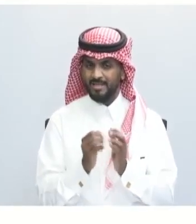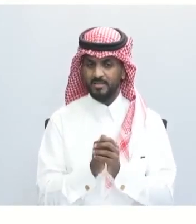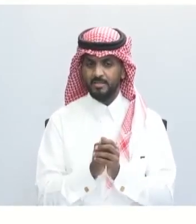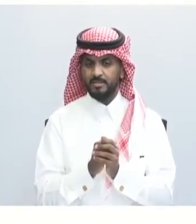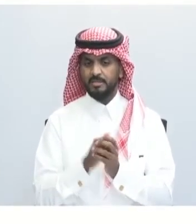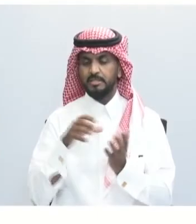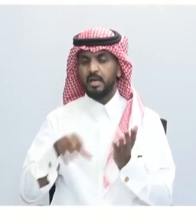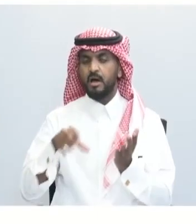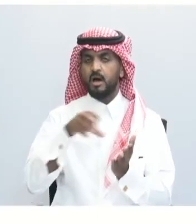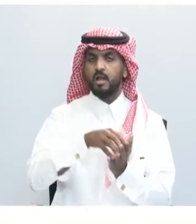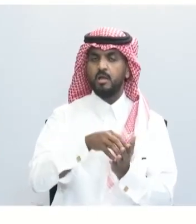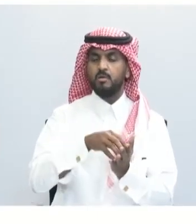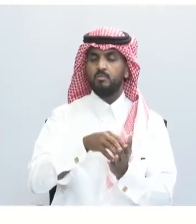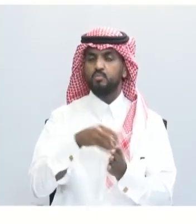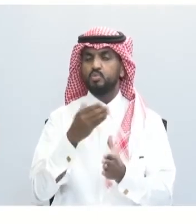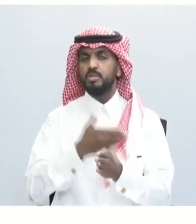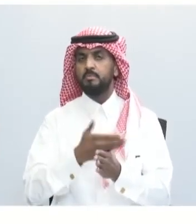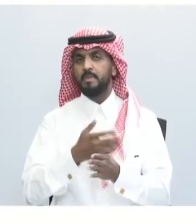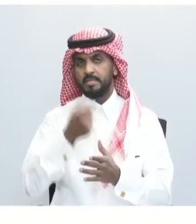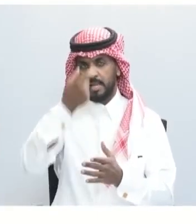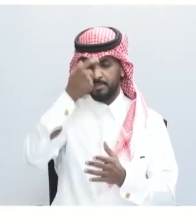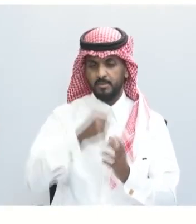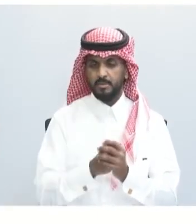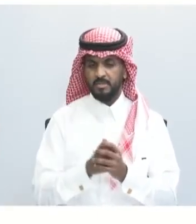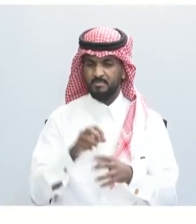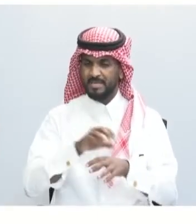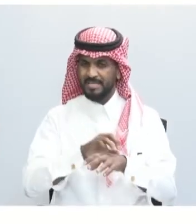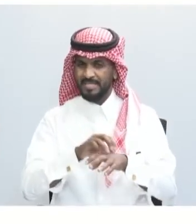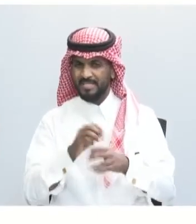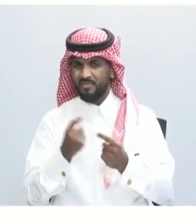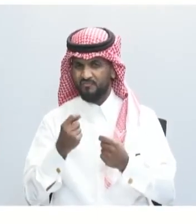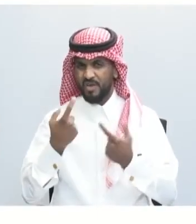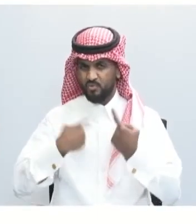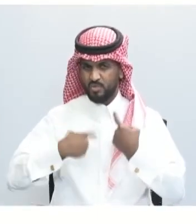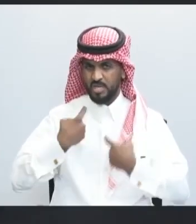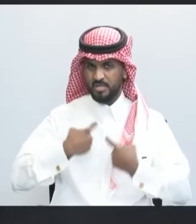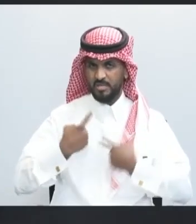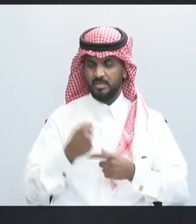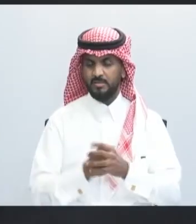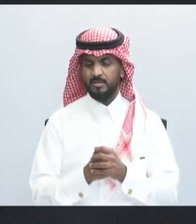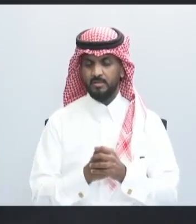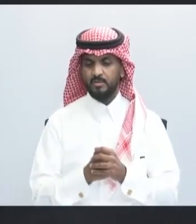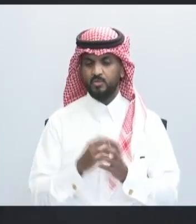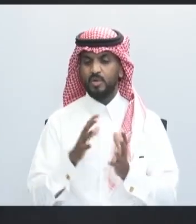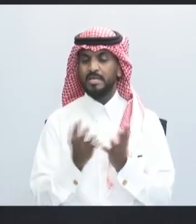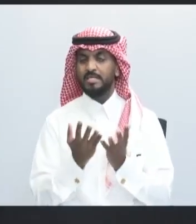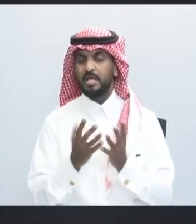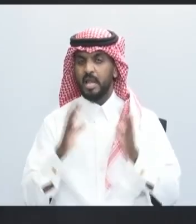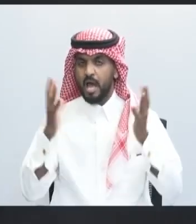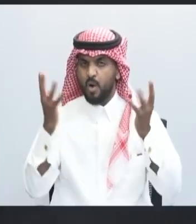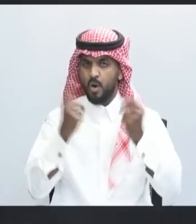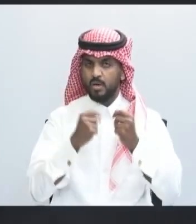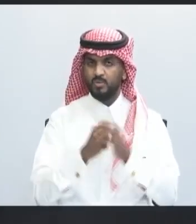وانتشار مسببات الامراض كلمه الفيروسات ذكرنا ان ايدينا معرضه